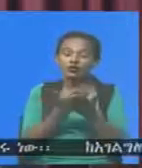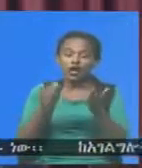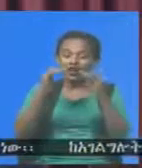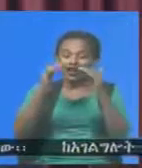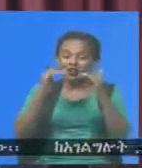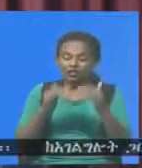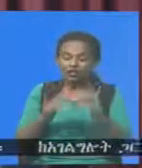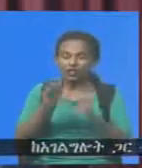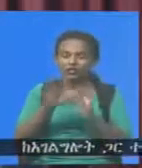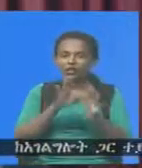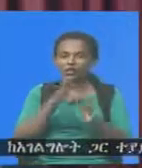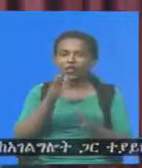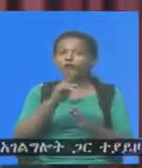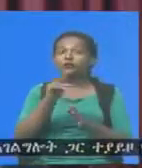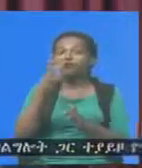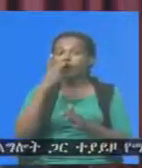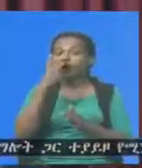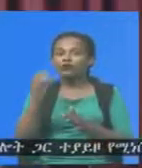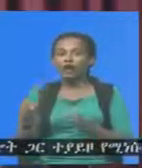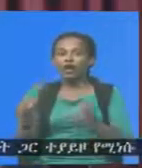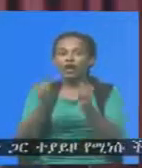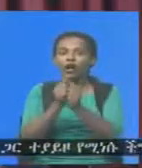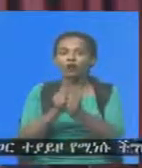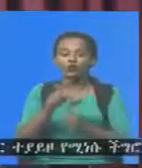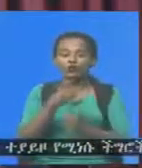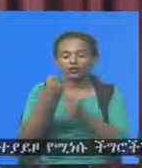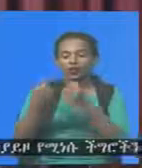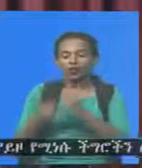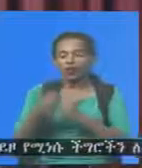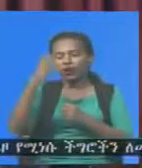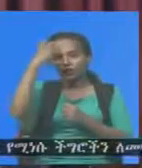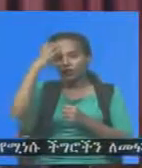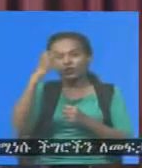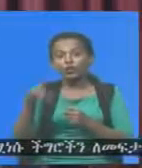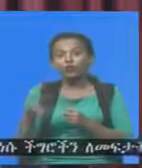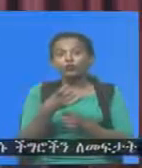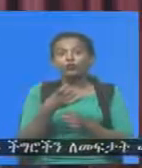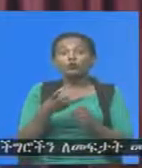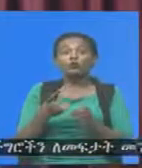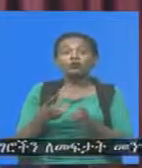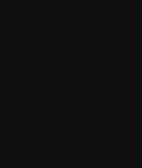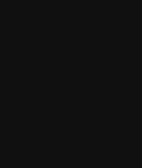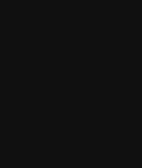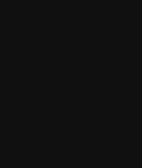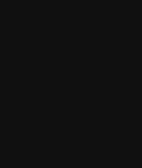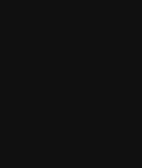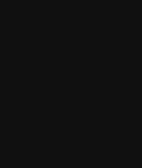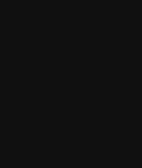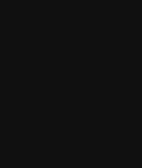ሳናደርግ ምስራቅ አፍሪካ ላይ አንድ ሆነን በጋራ ጠንካራ መንግስት የምንሆንበትን መንገድ እያሰብን መስራት